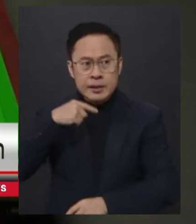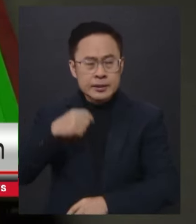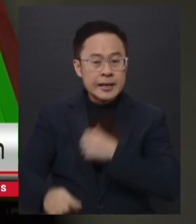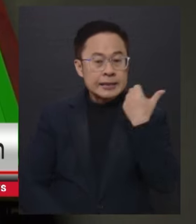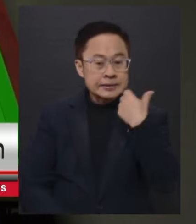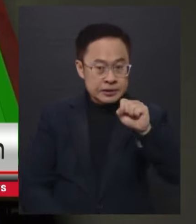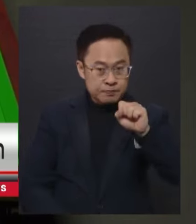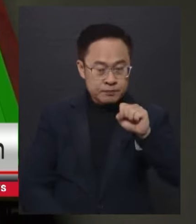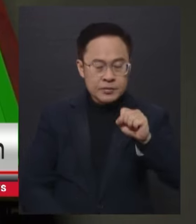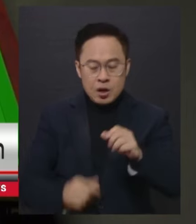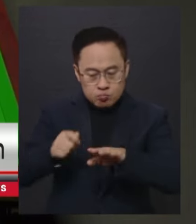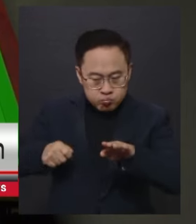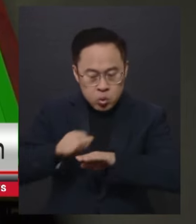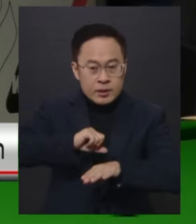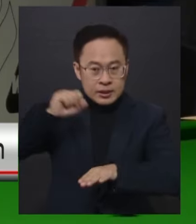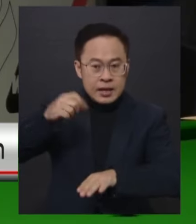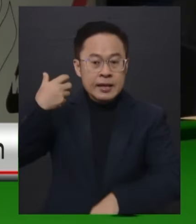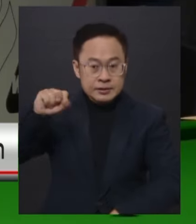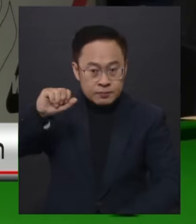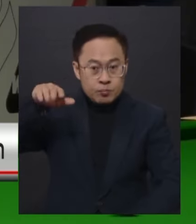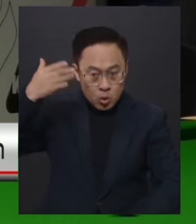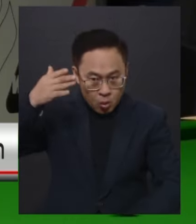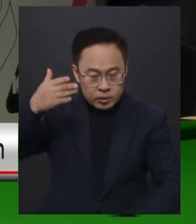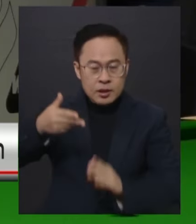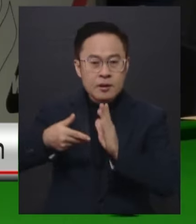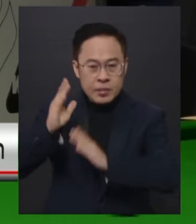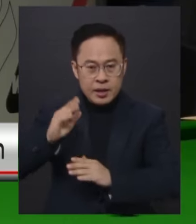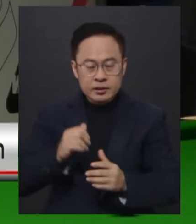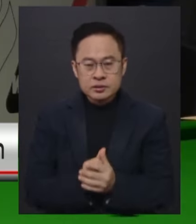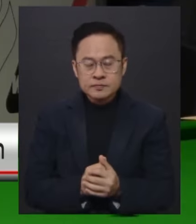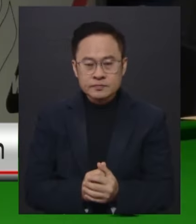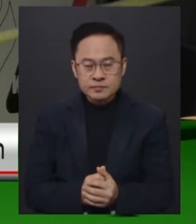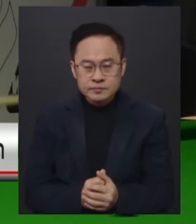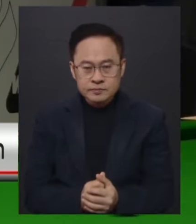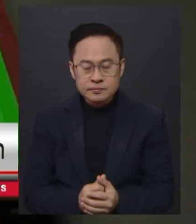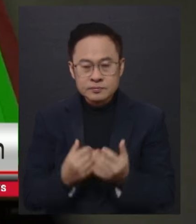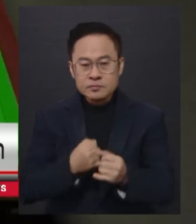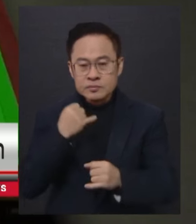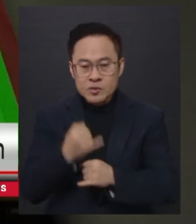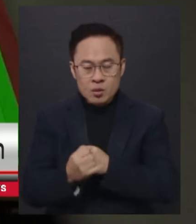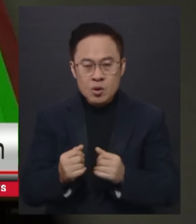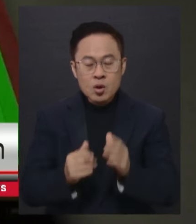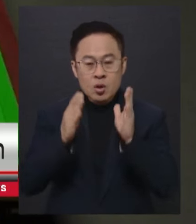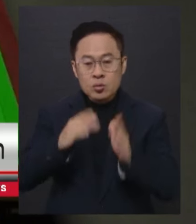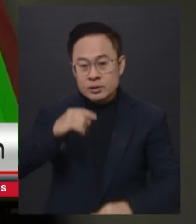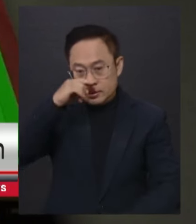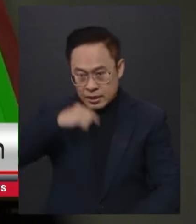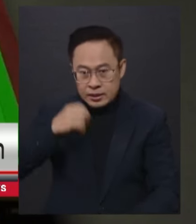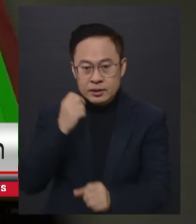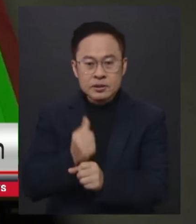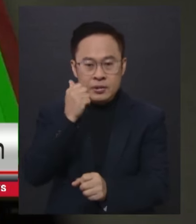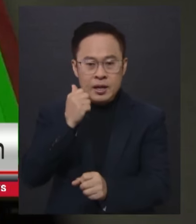ฏว่าเป็นหมูปากน้ำครับที่สามารถเอาชนะแอนดี้ฮิกไป10-5เฟรมครับซึ่งรอบนี้หมูปากน้ำสามารถทำแม็กซิมัมเบรกครับ